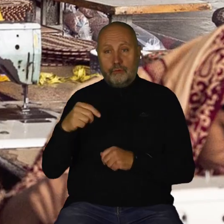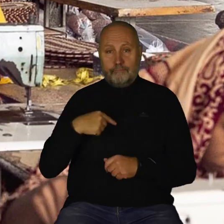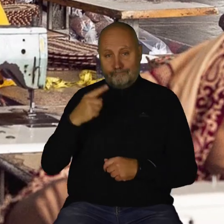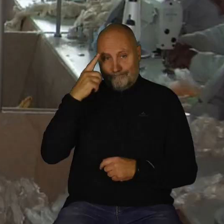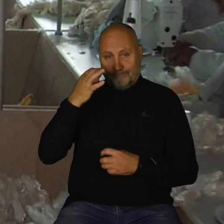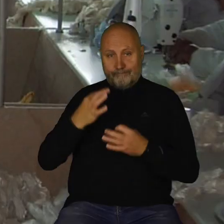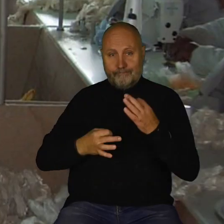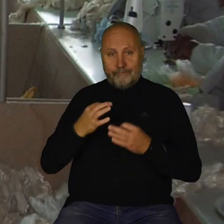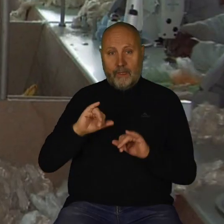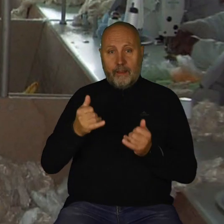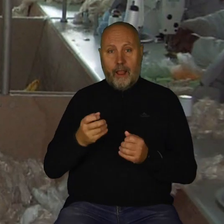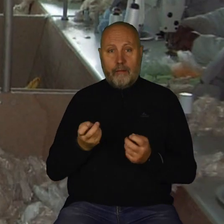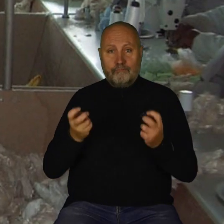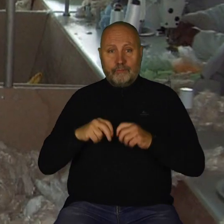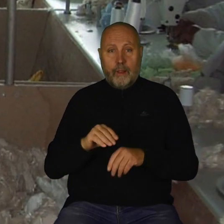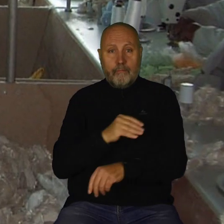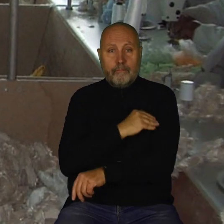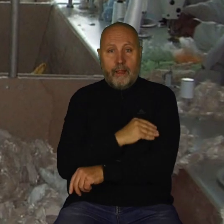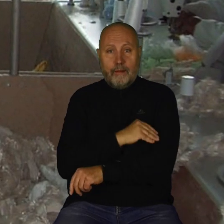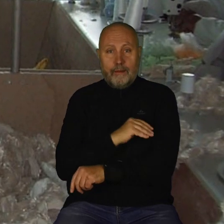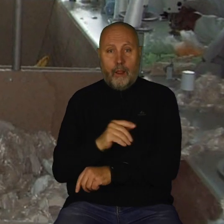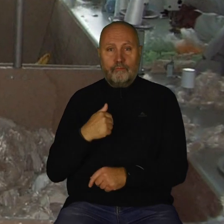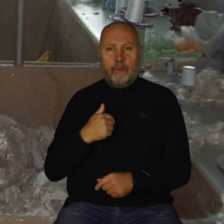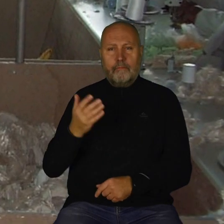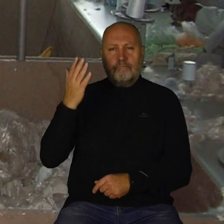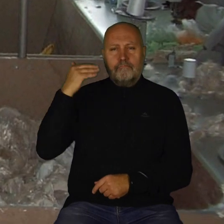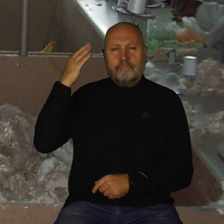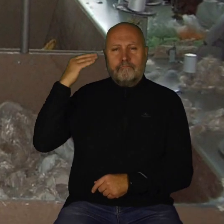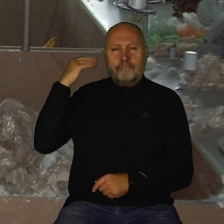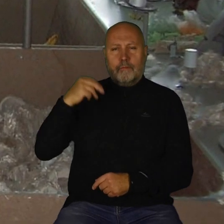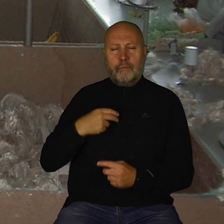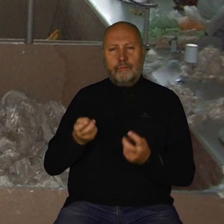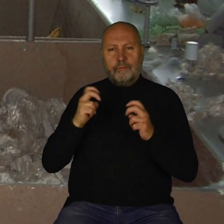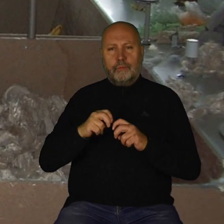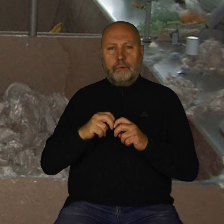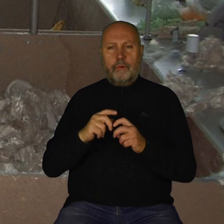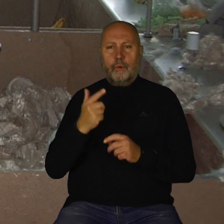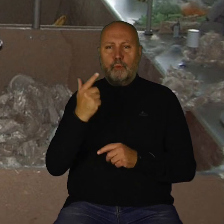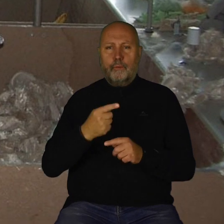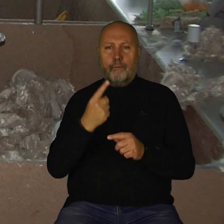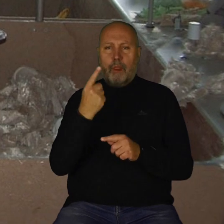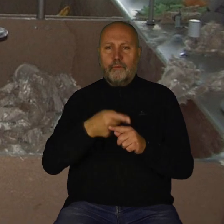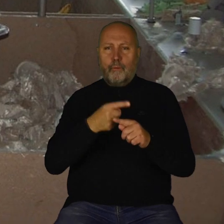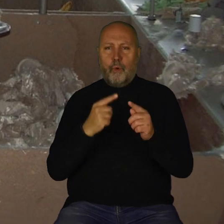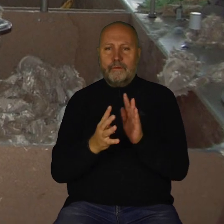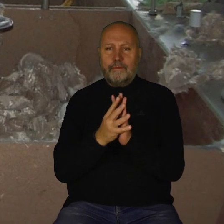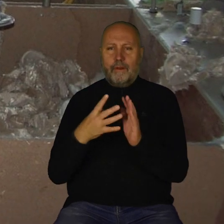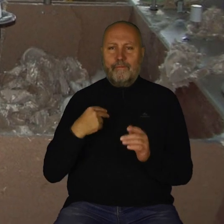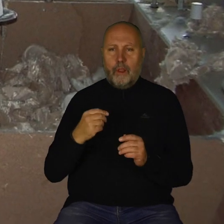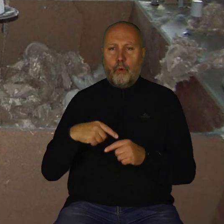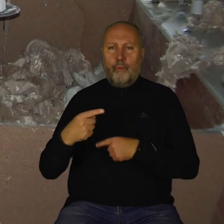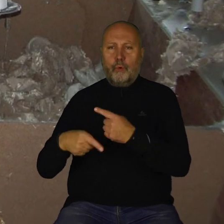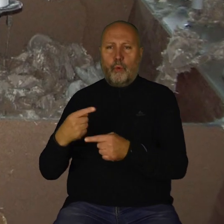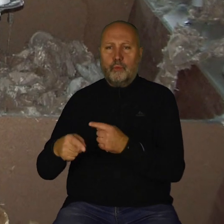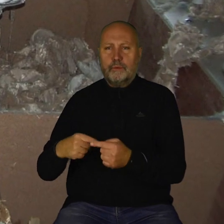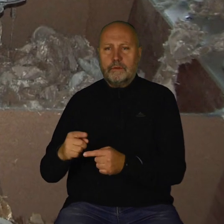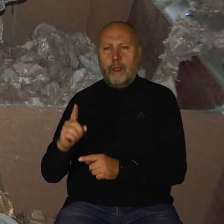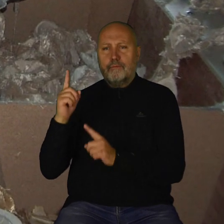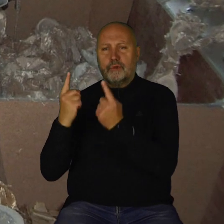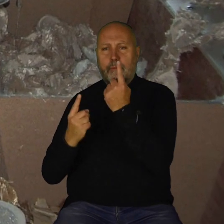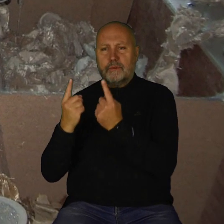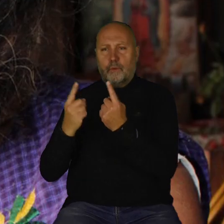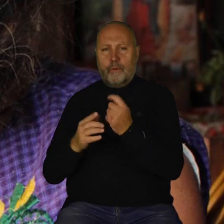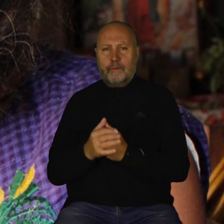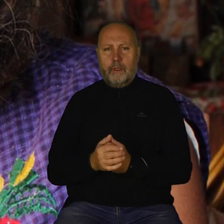jak powstawały tkaniny zanim na dobre rozwinęła się w pierwszej połowie XIX wieku produkcja przemysłowa